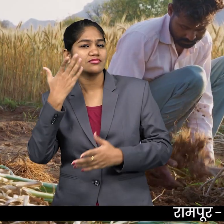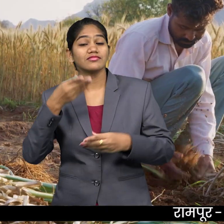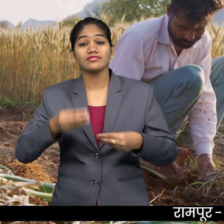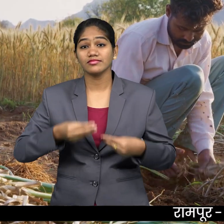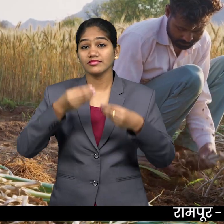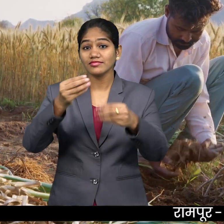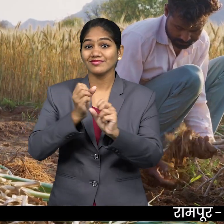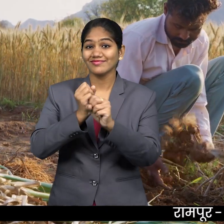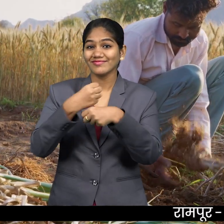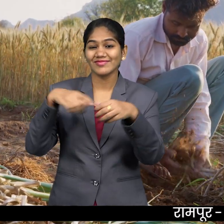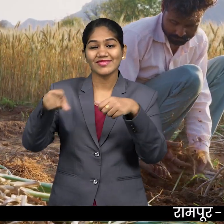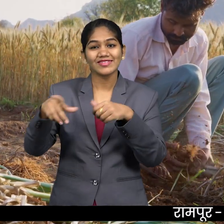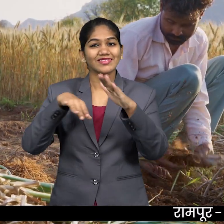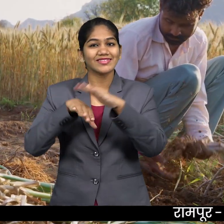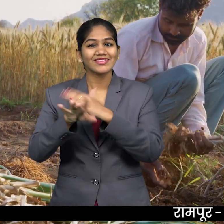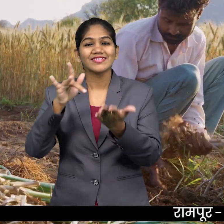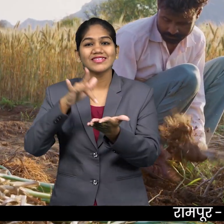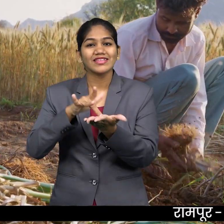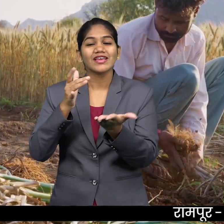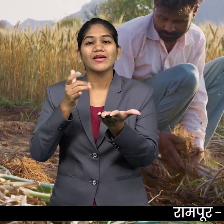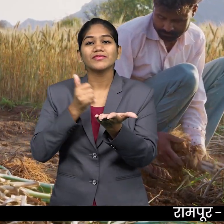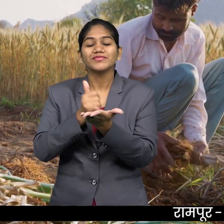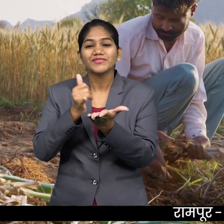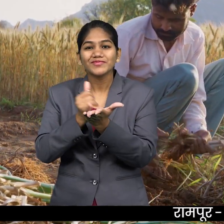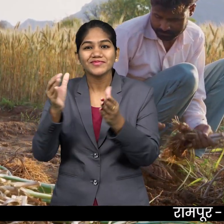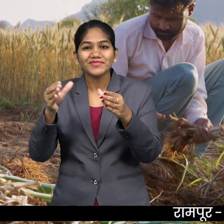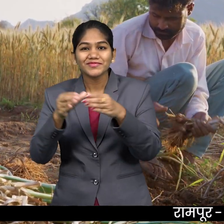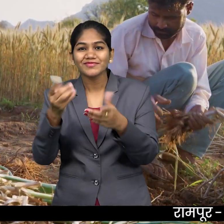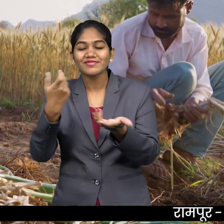रामपूर एक ग्राम अर्थव्यवस्था